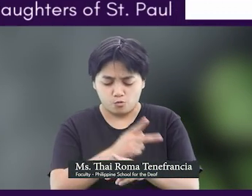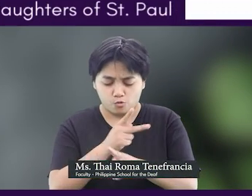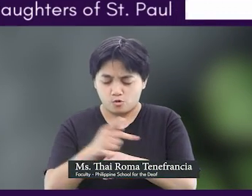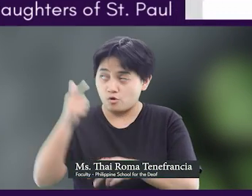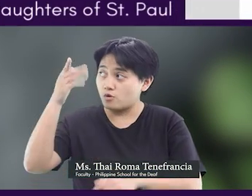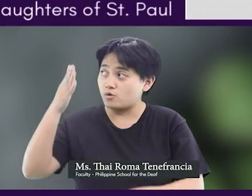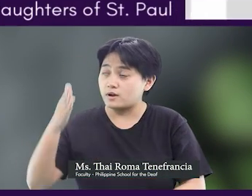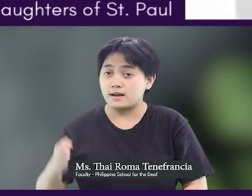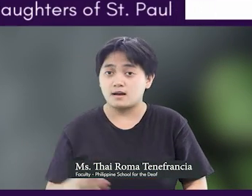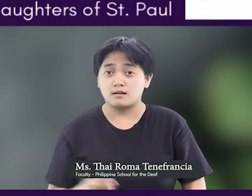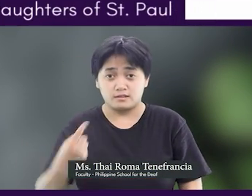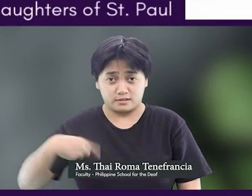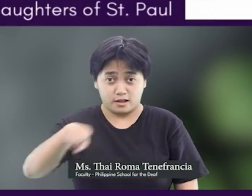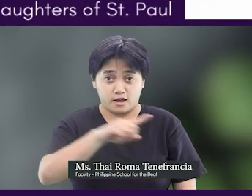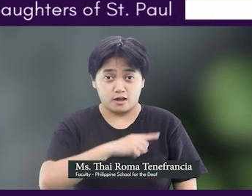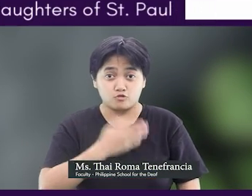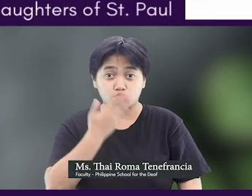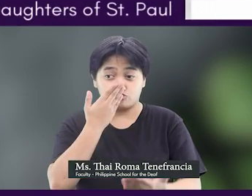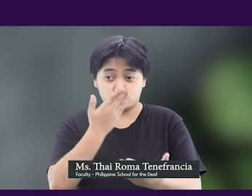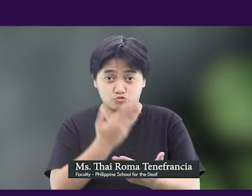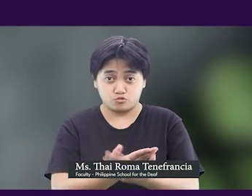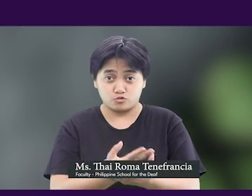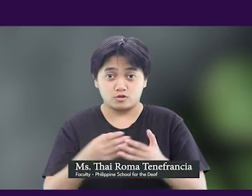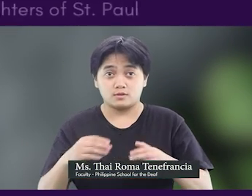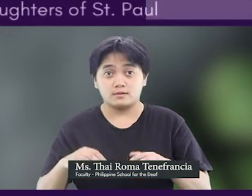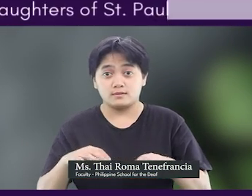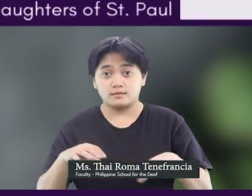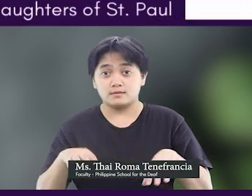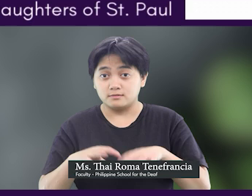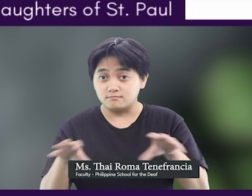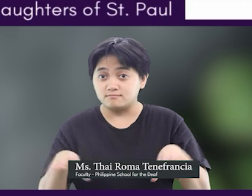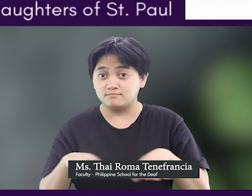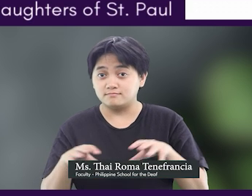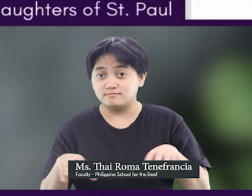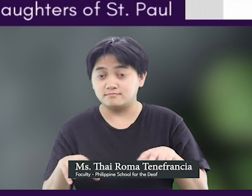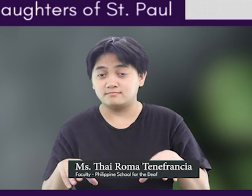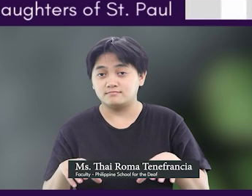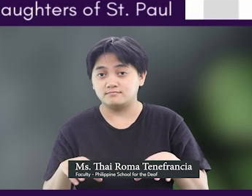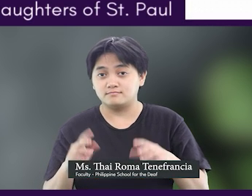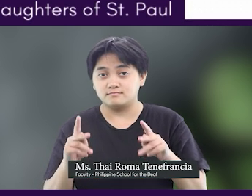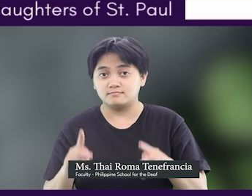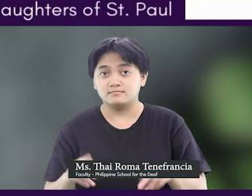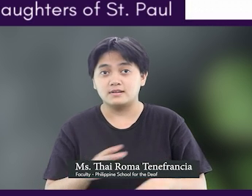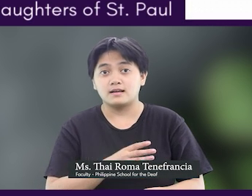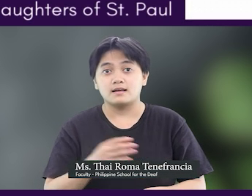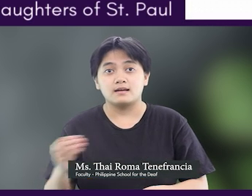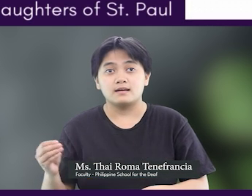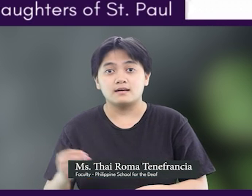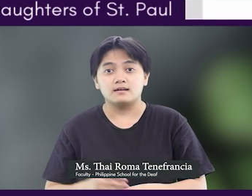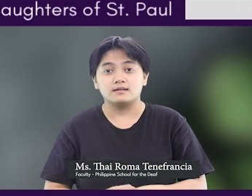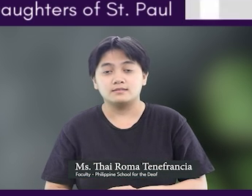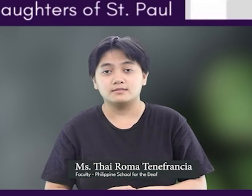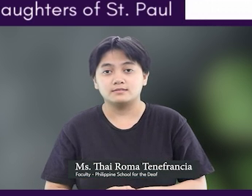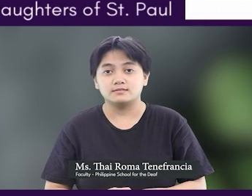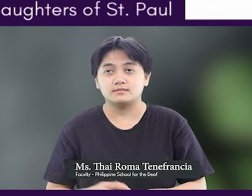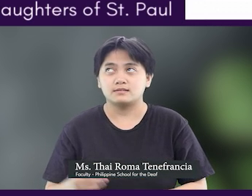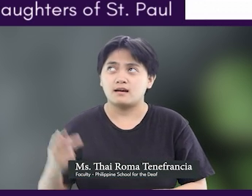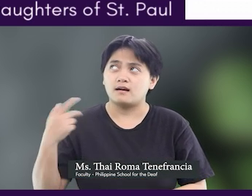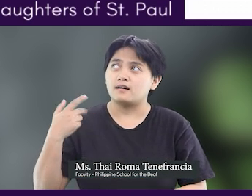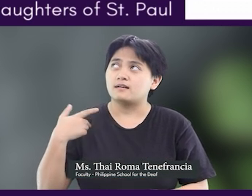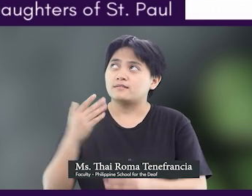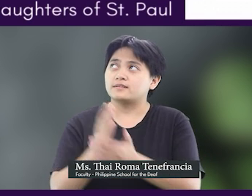Kumusta ba tayong katiwala ng Panginoon? Tayo ba'y mabuting manggagawa sa kanyang ubasan at pinagayaman ang handog